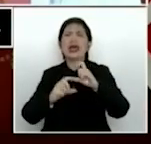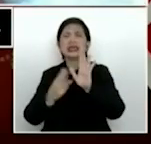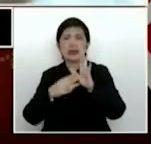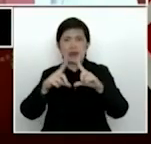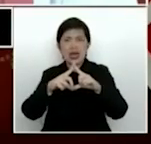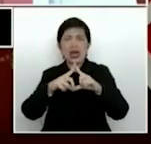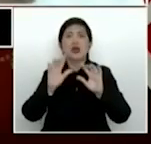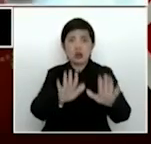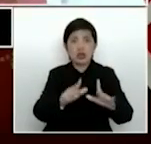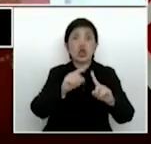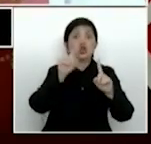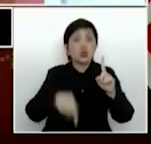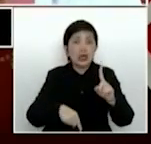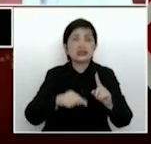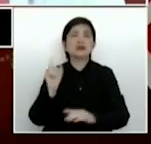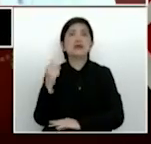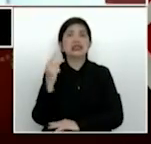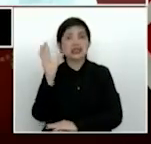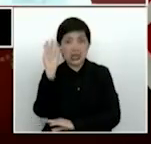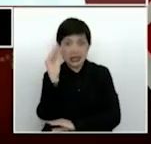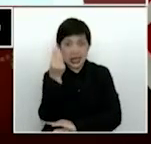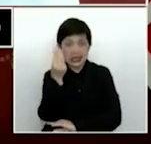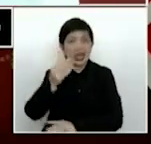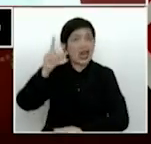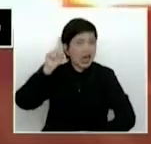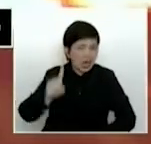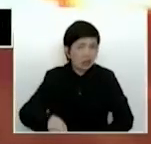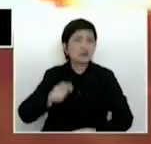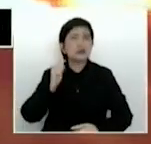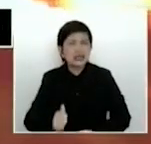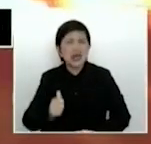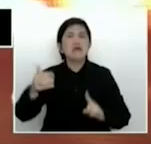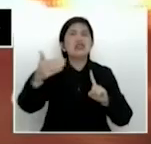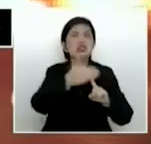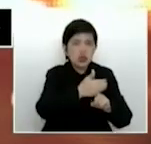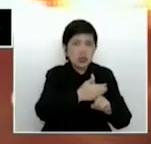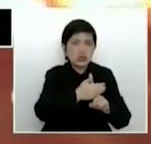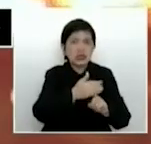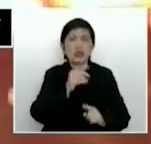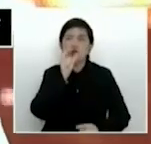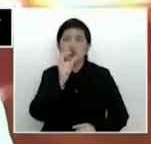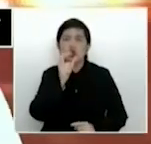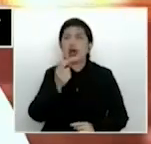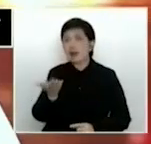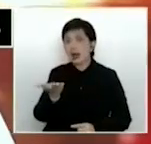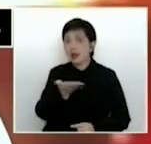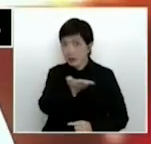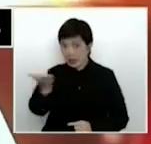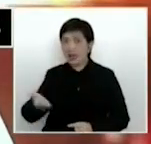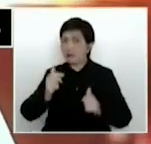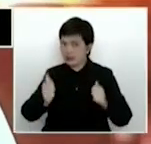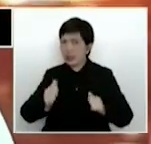itu tugas negara tugas provinsi Jakarta harus hadir memberikan perlindung kepada mereka supaya mereka bisa